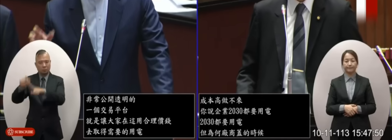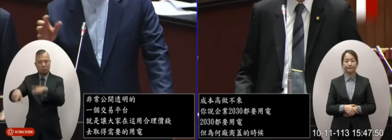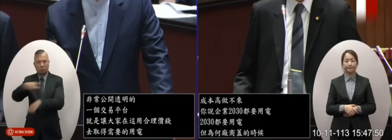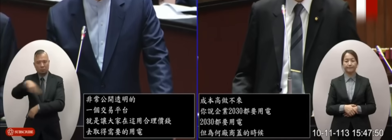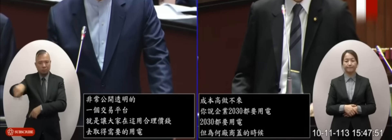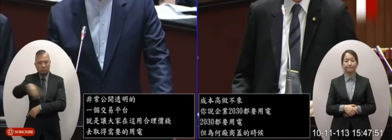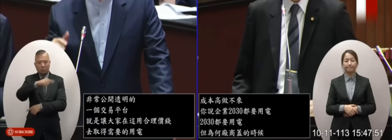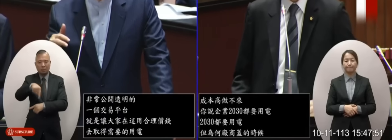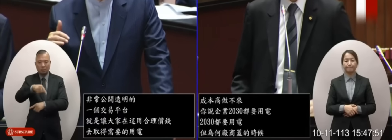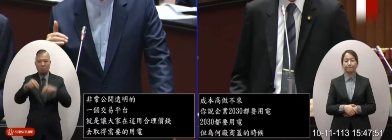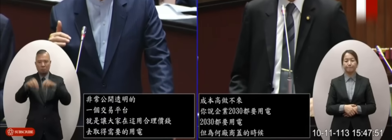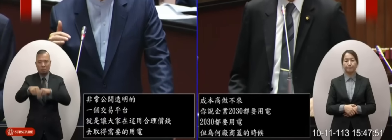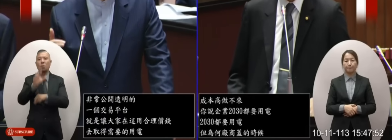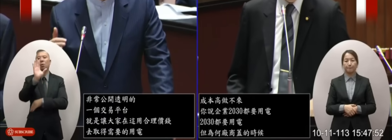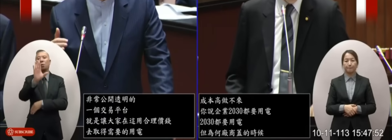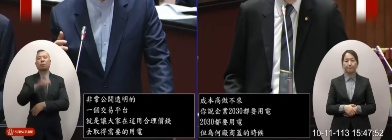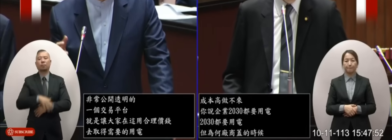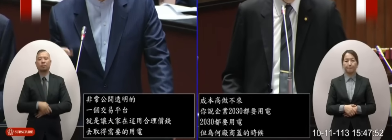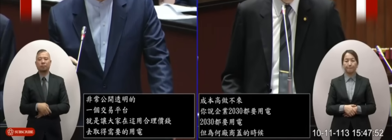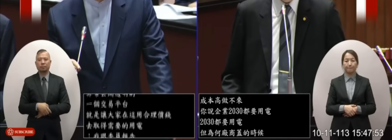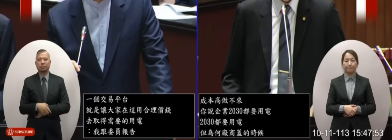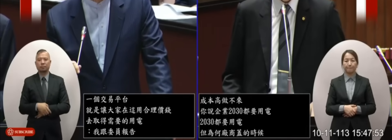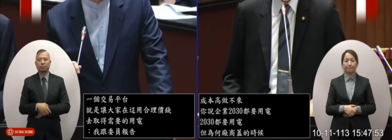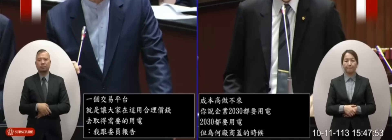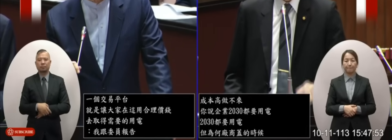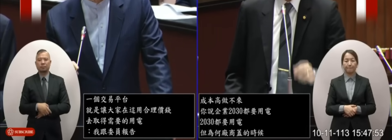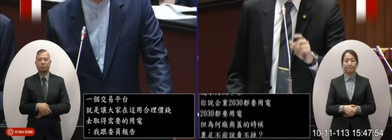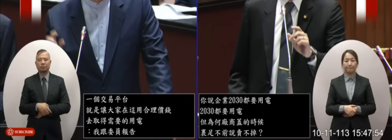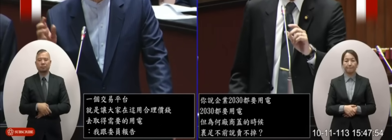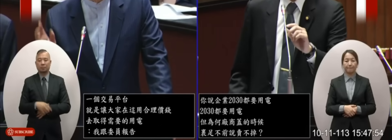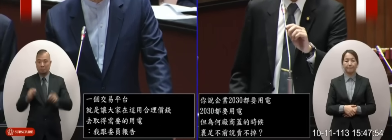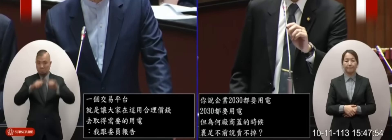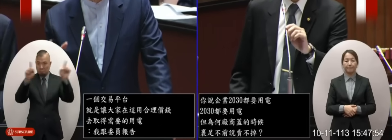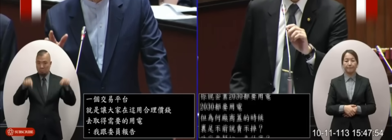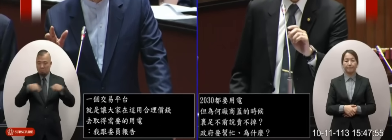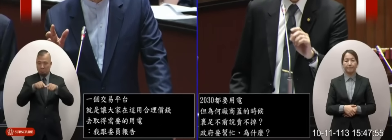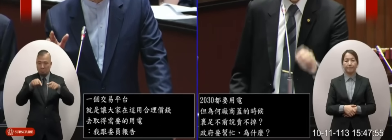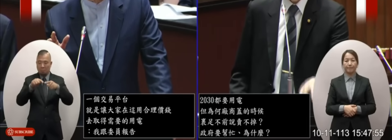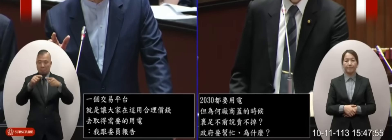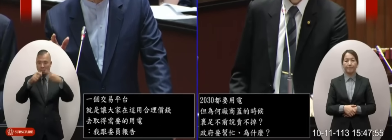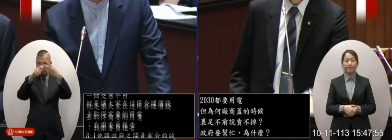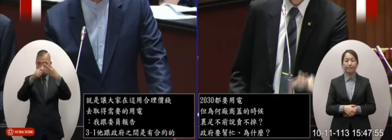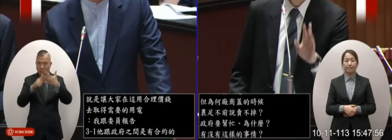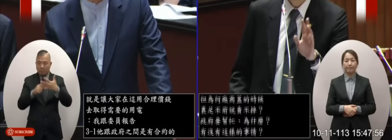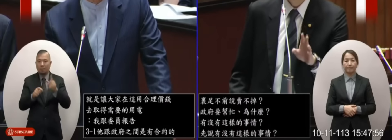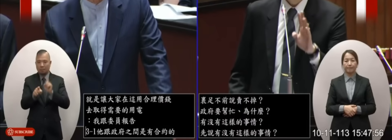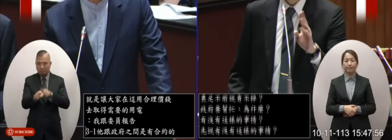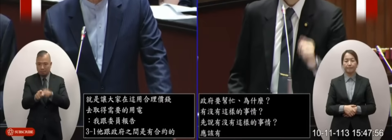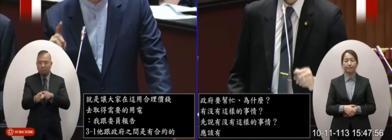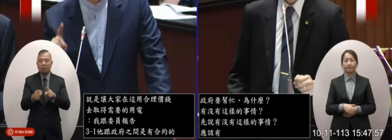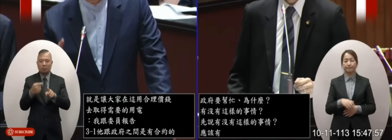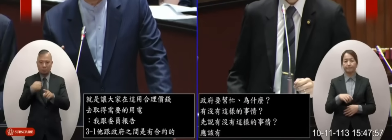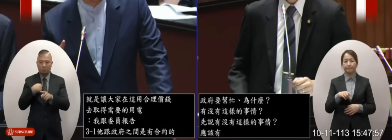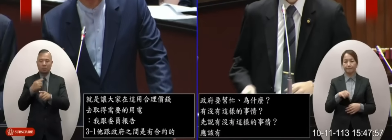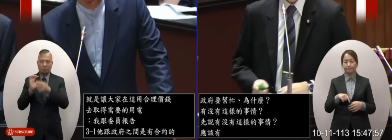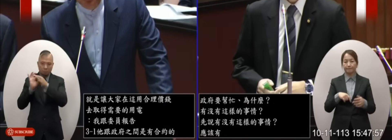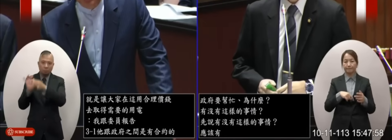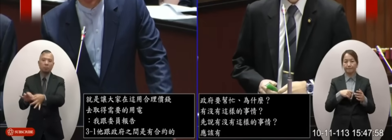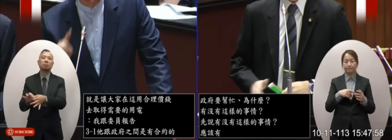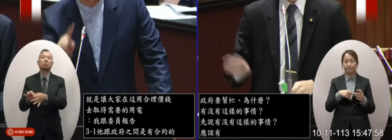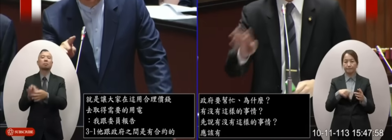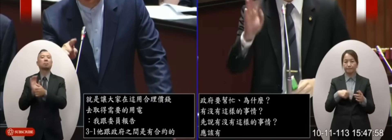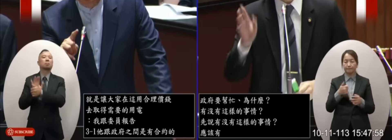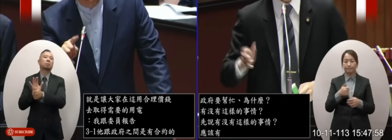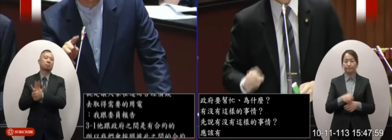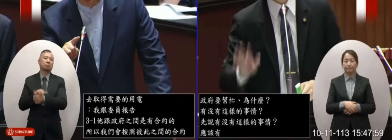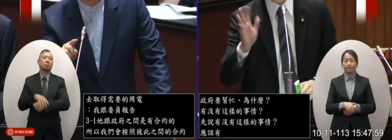以我们会按照彼此之间的这个合约，我们会承诺让它走下去。 部长，院长， 然后我们会帮助